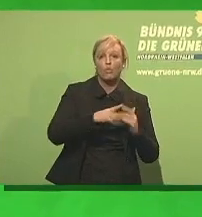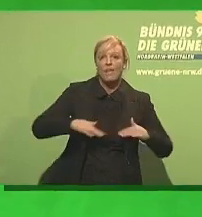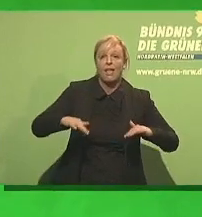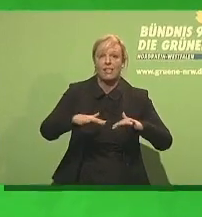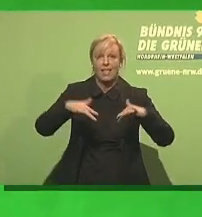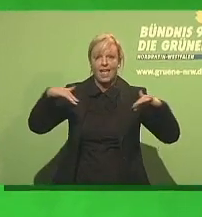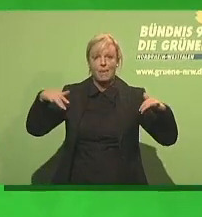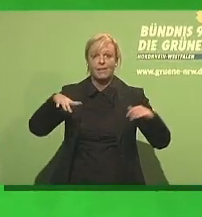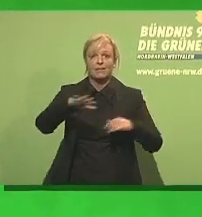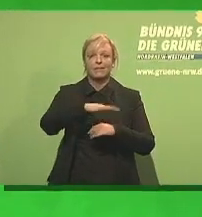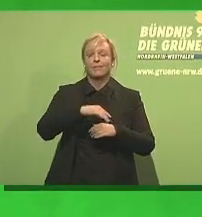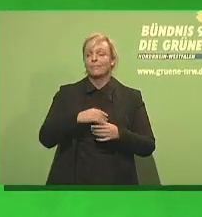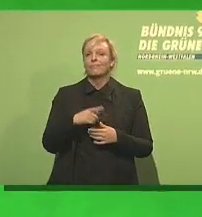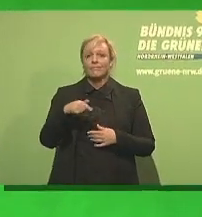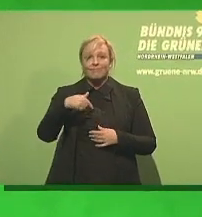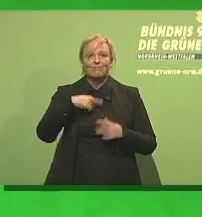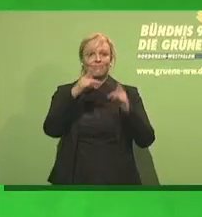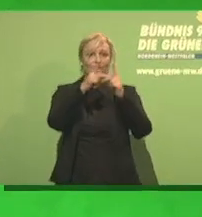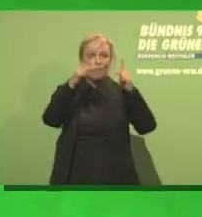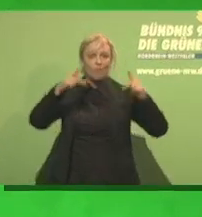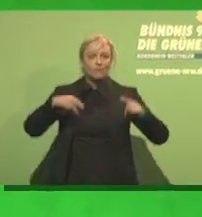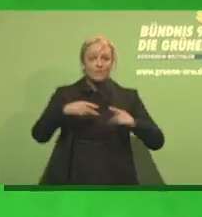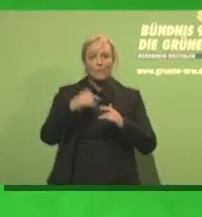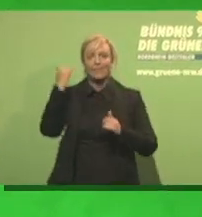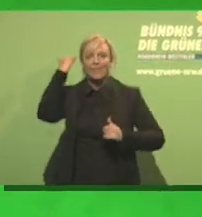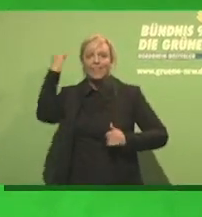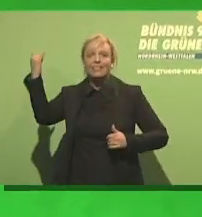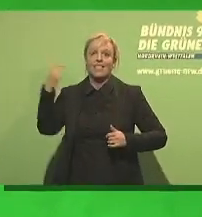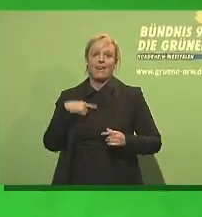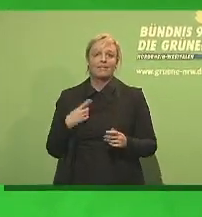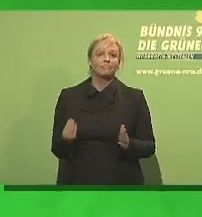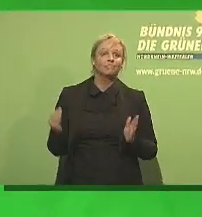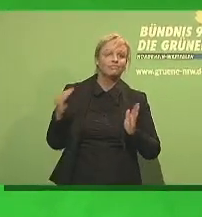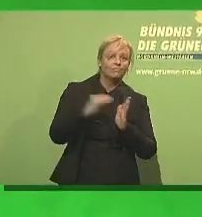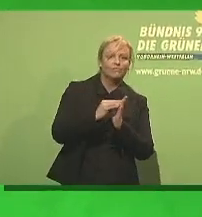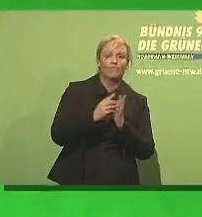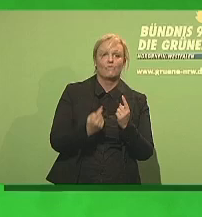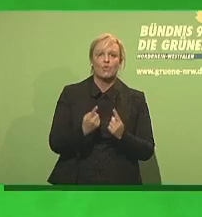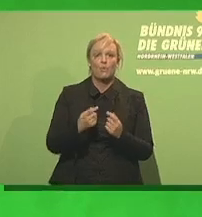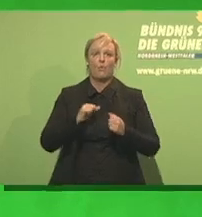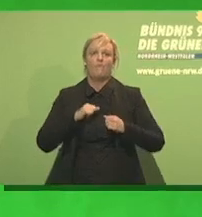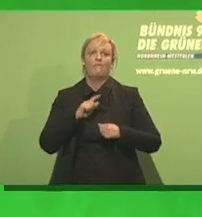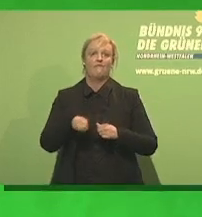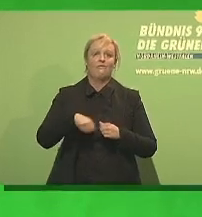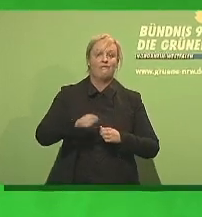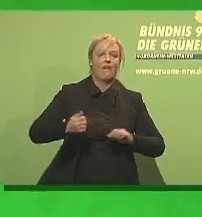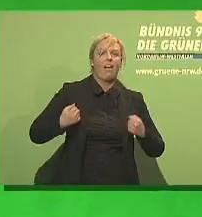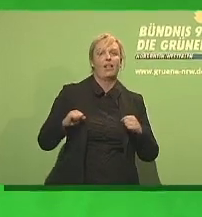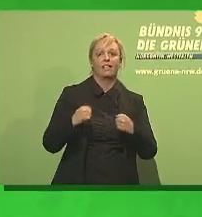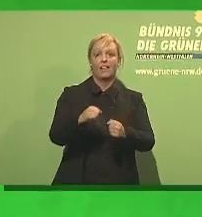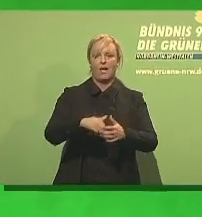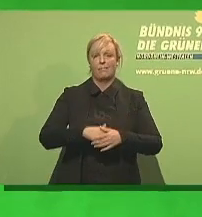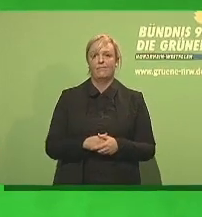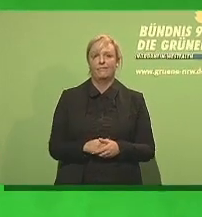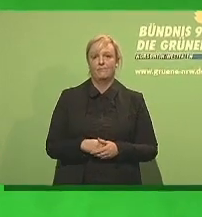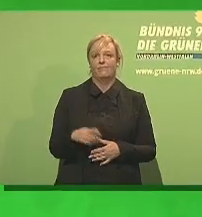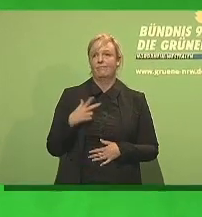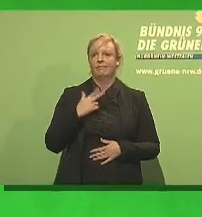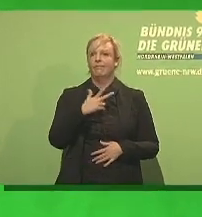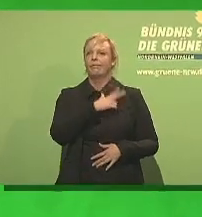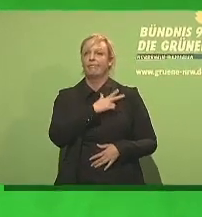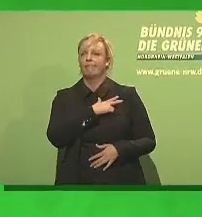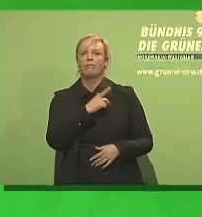unsere Konzepte und Ideen in diesen grünen Wahlkampf einspeisen wollen. Wir nehmen die Wirklichkeit der Menschen nicht nur einfach